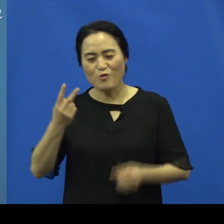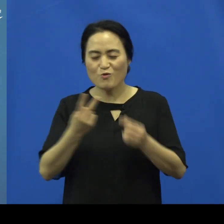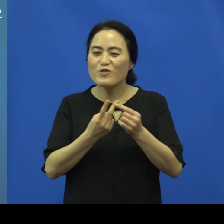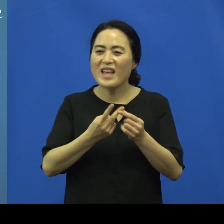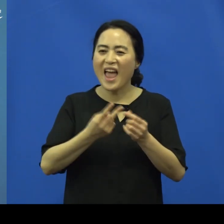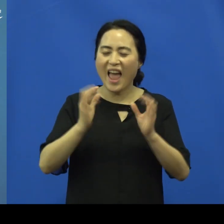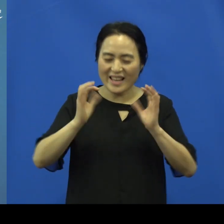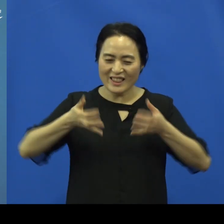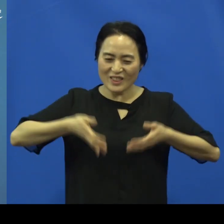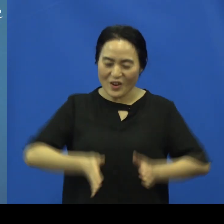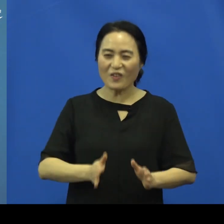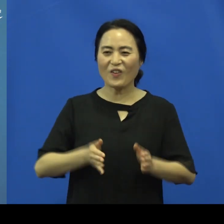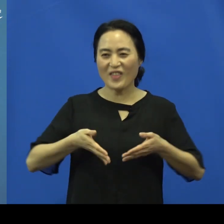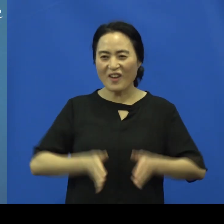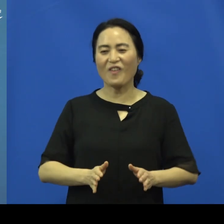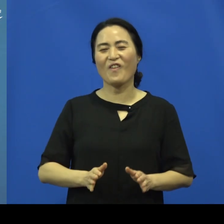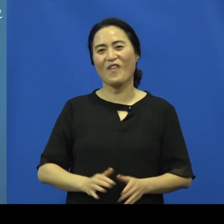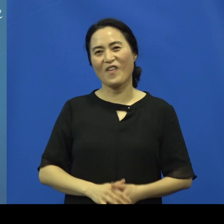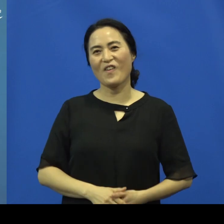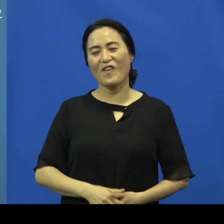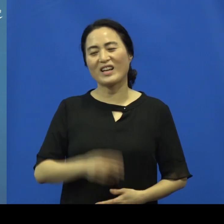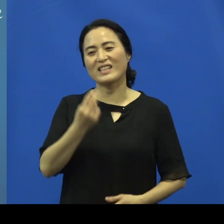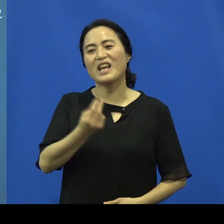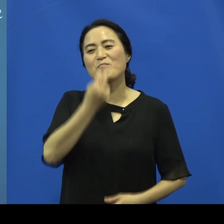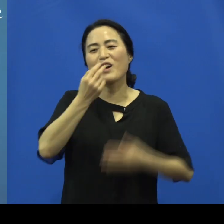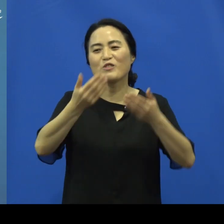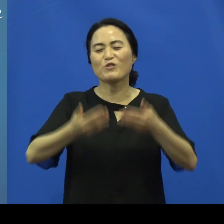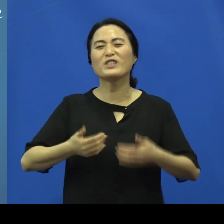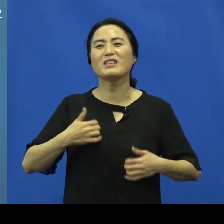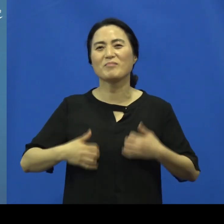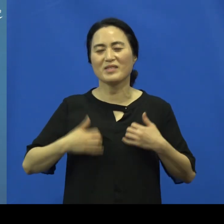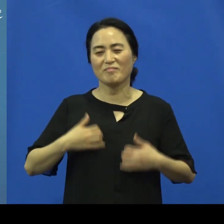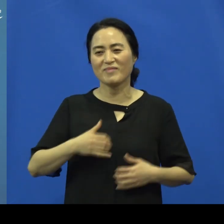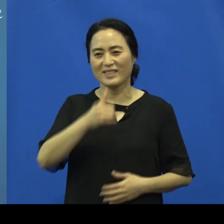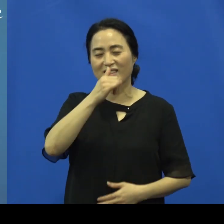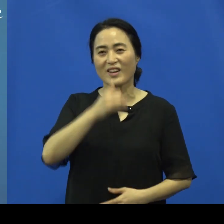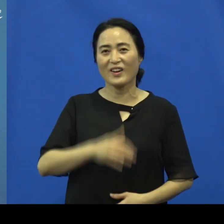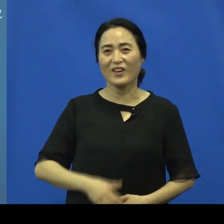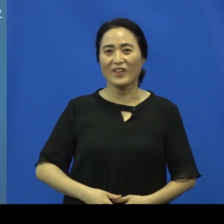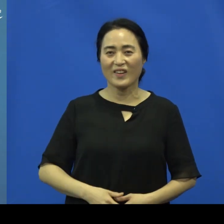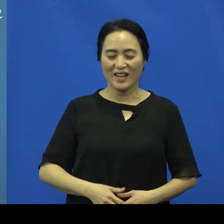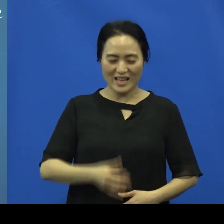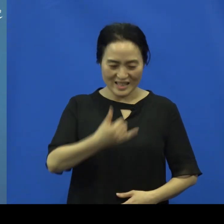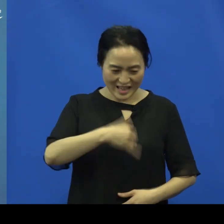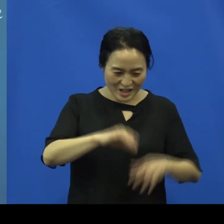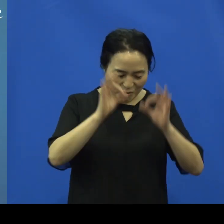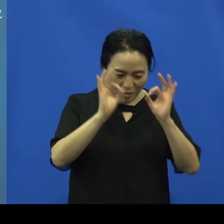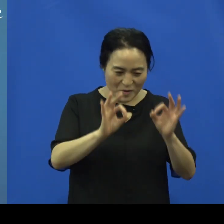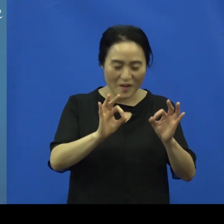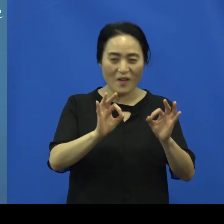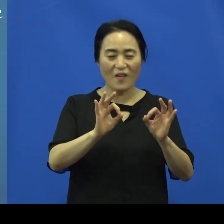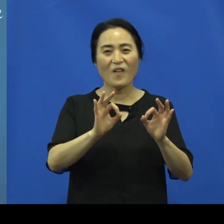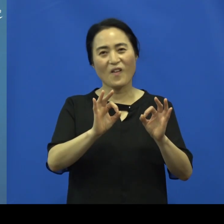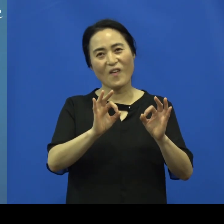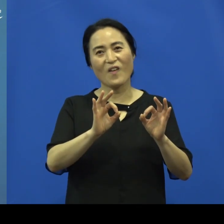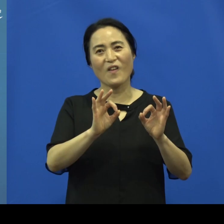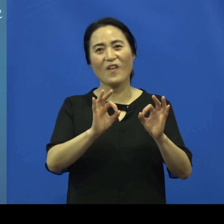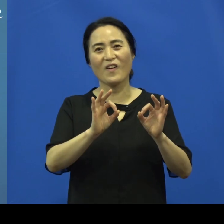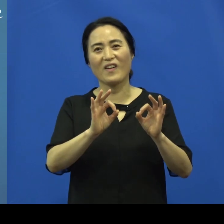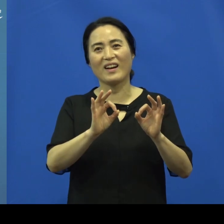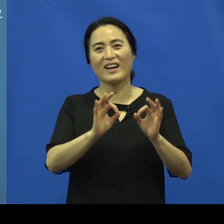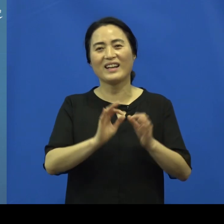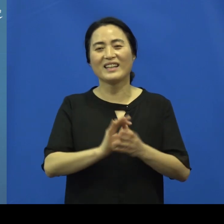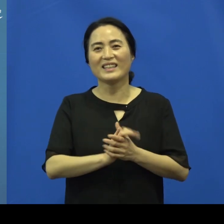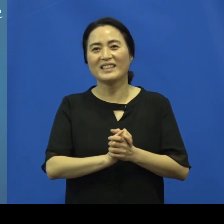그러니까 생명에 주는 기쁨이 있어요. 그 아이를 보면요 매일 묘기를 부려요. 우리 목사님들 가운데서도